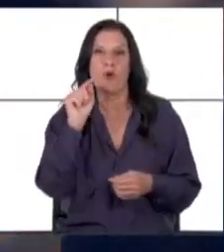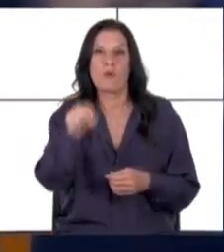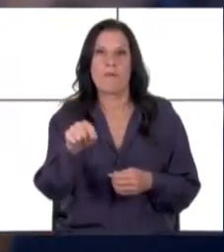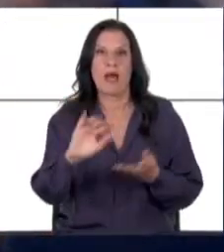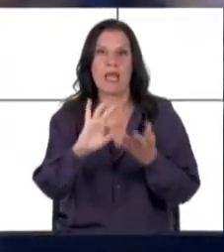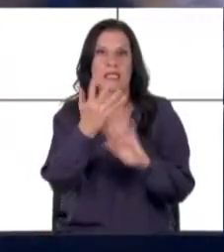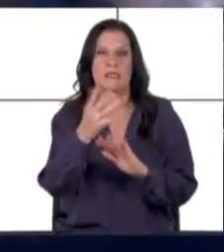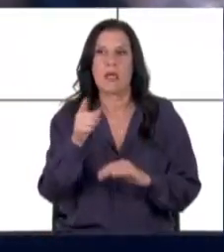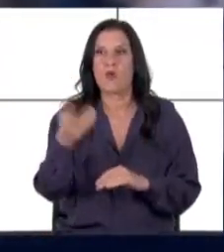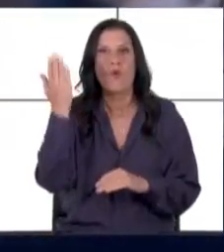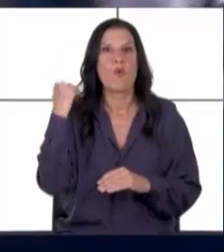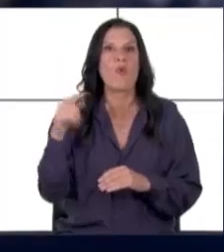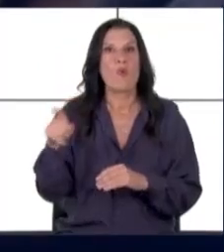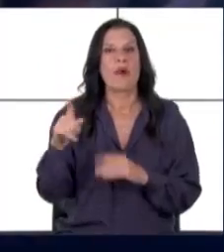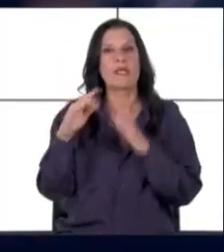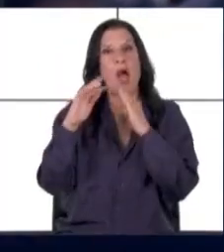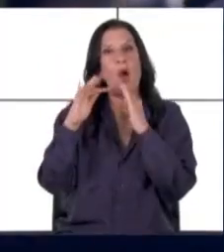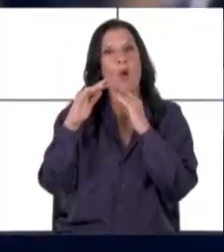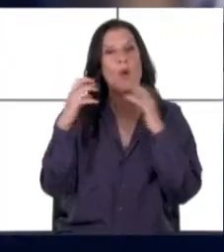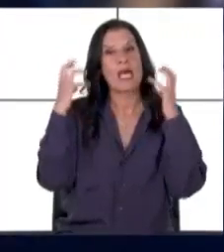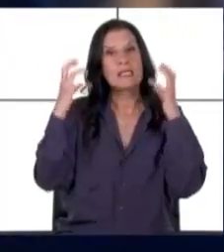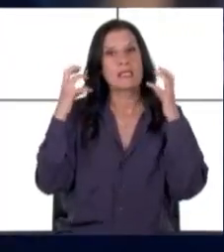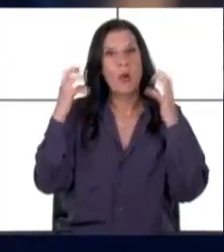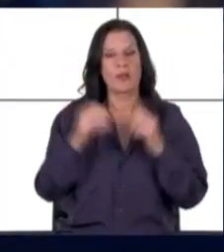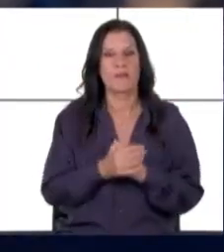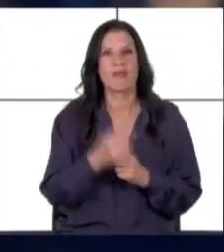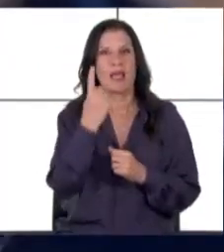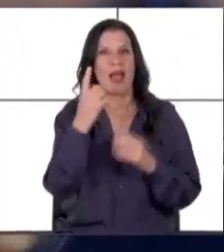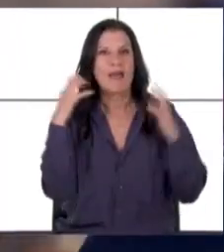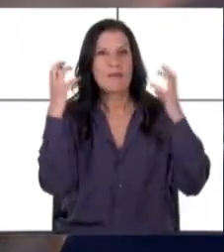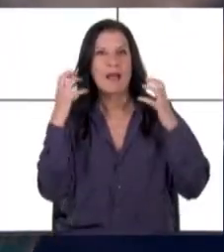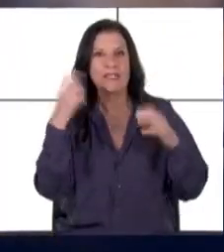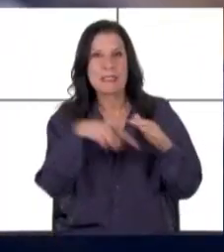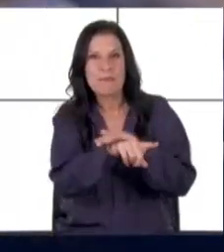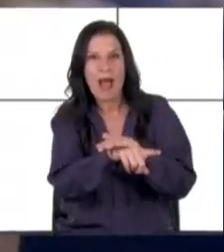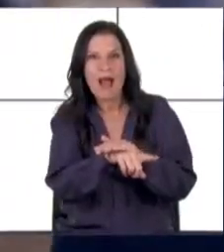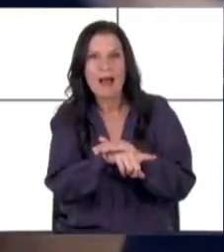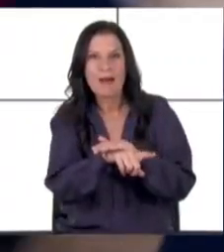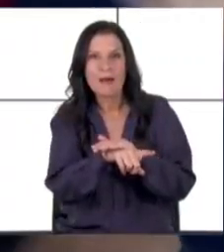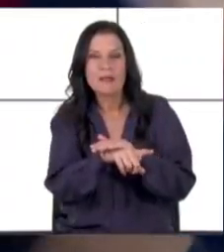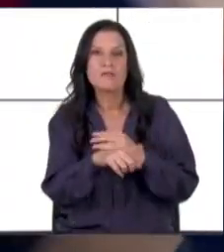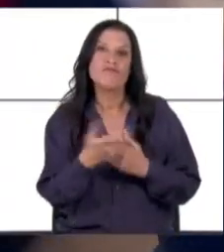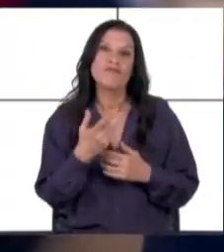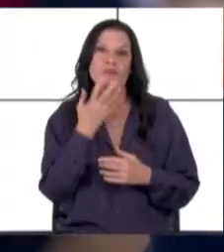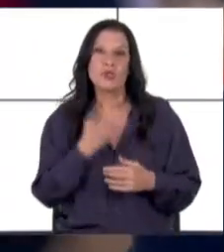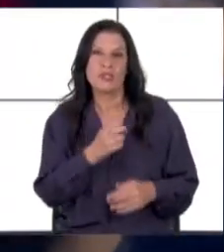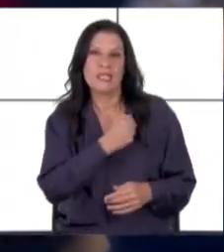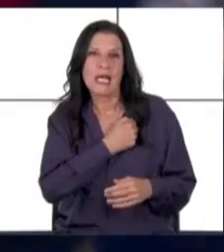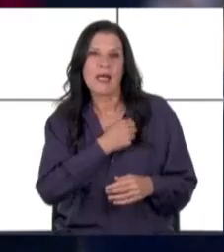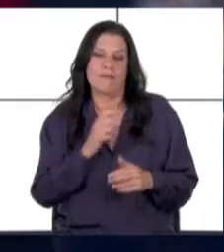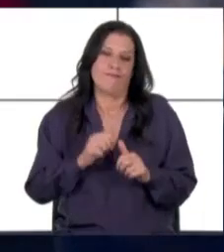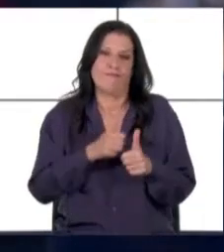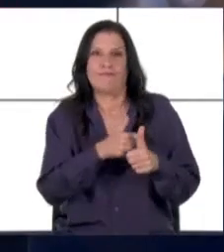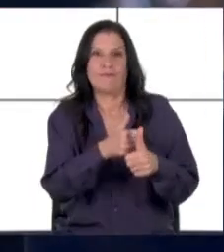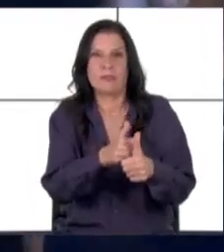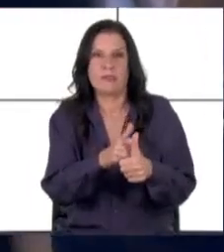רועה צאן, ואחד מהכבשים ברח לו, פשוט ריחם עליו, הוא רץ אחריו עד שהוא